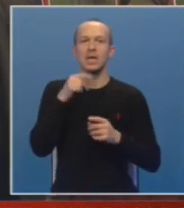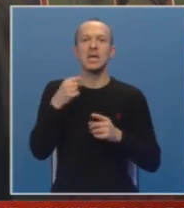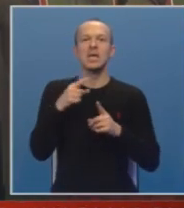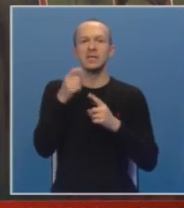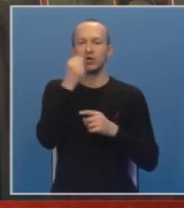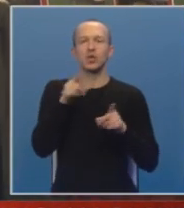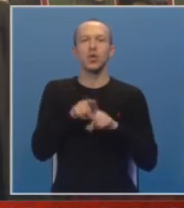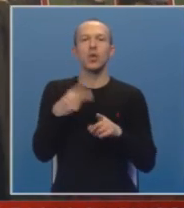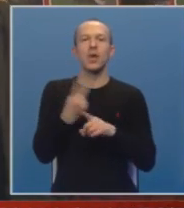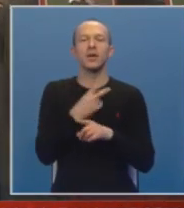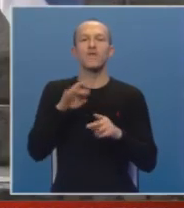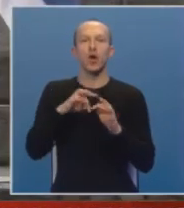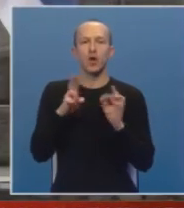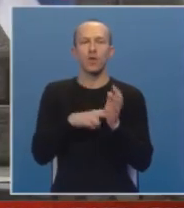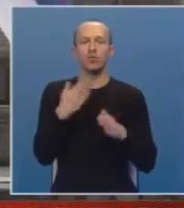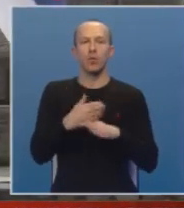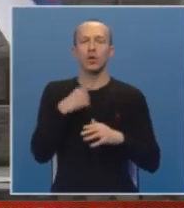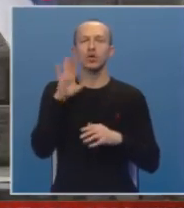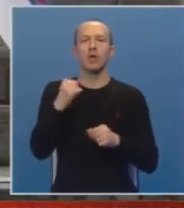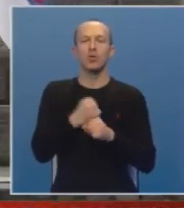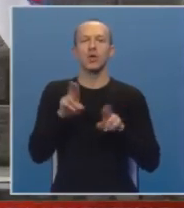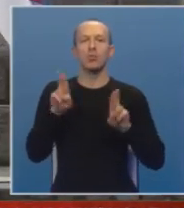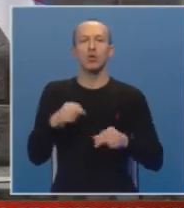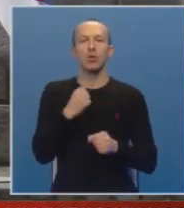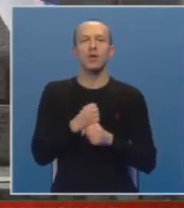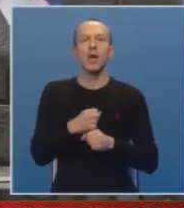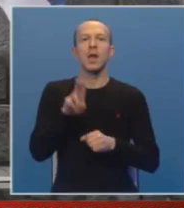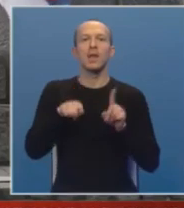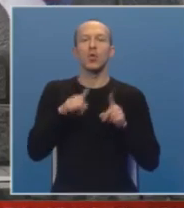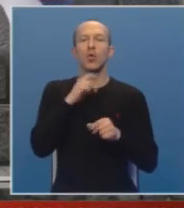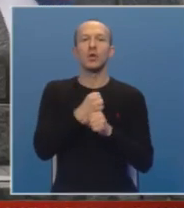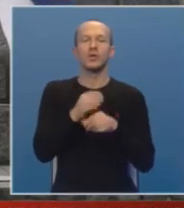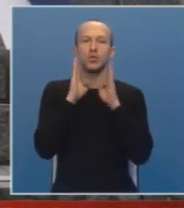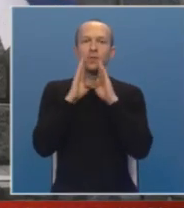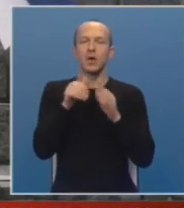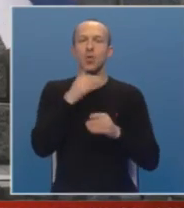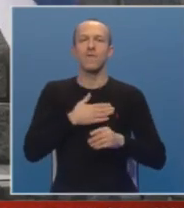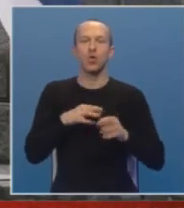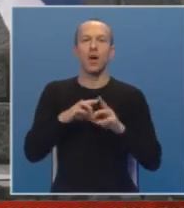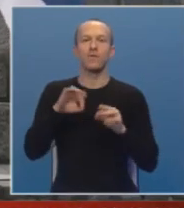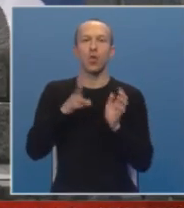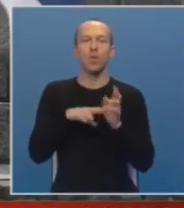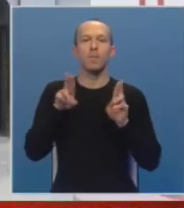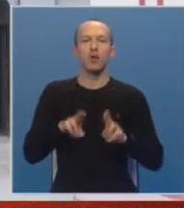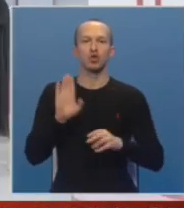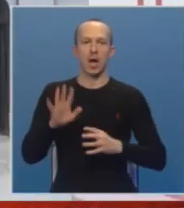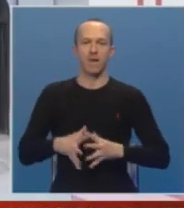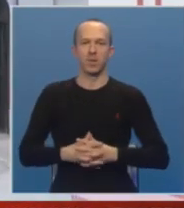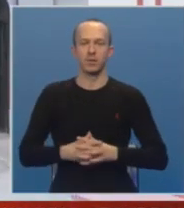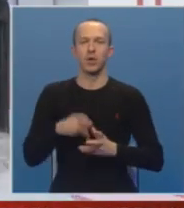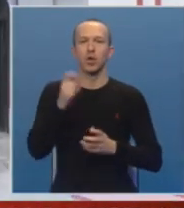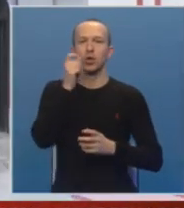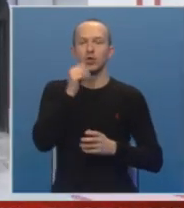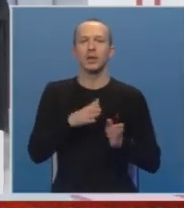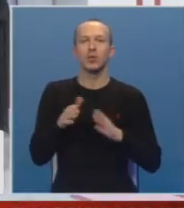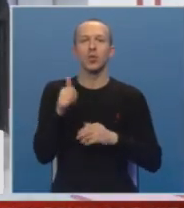su navikli na Vojinovu pomoć. Kažu da taj posao može da obavlja neko ko ima čvrstu vjeru i volju, a Vojo je baš takav. To je čovjek koji